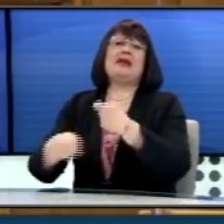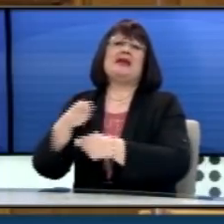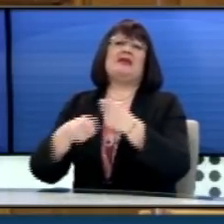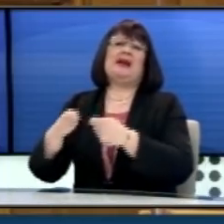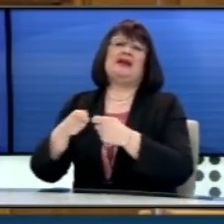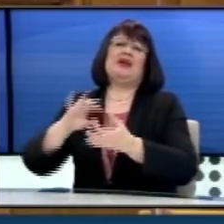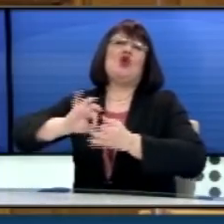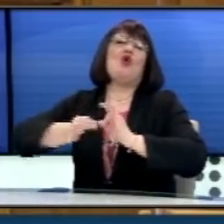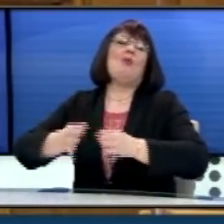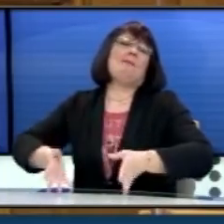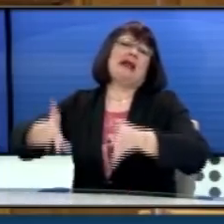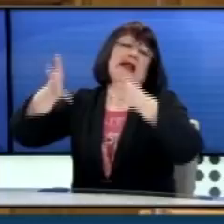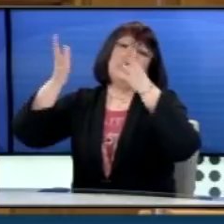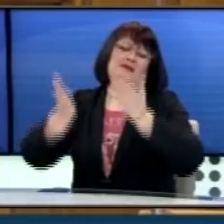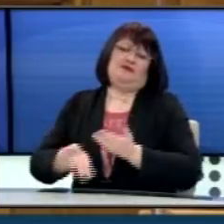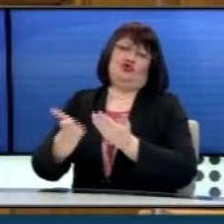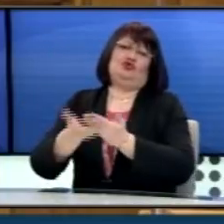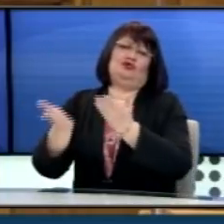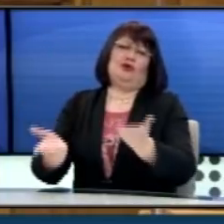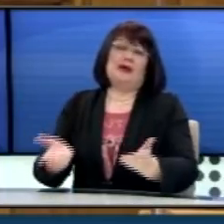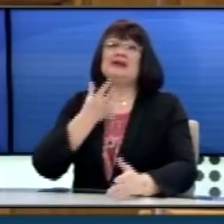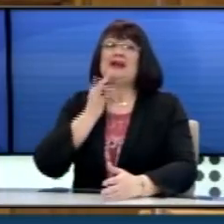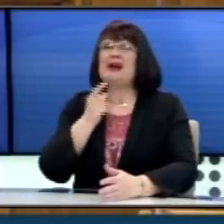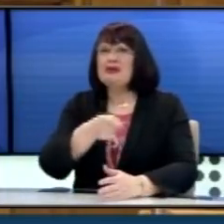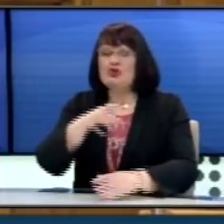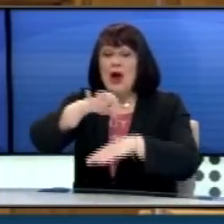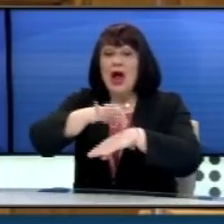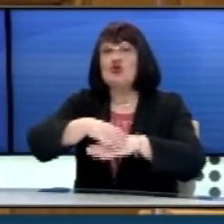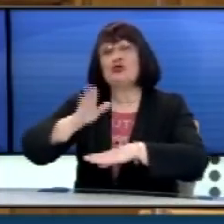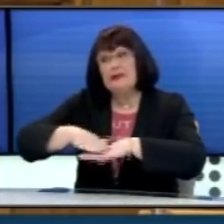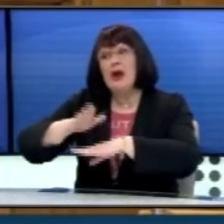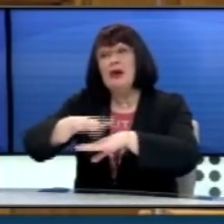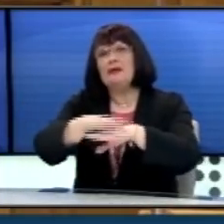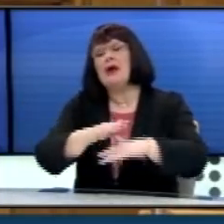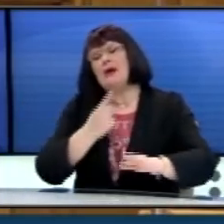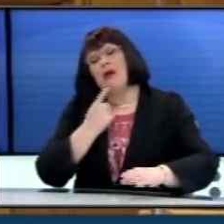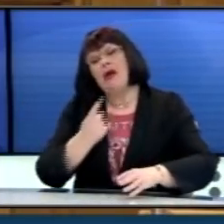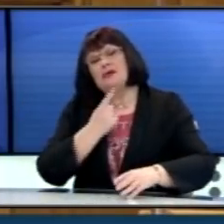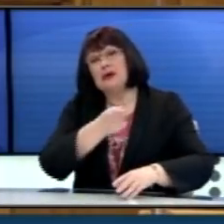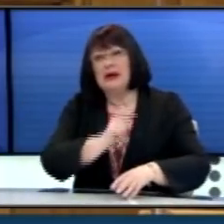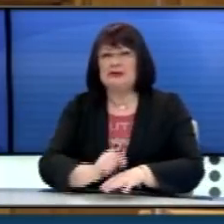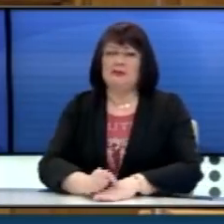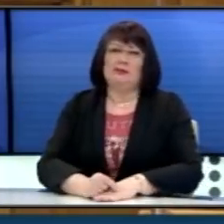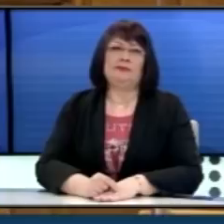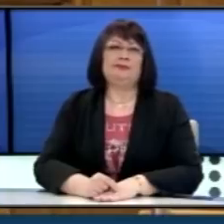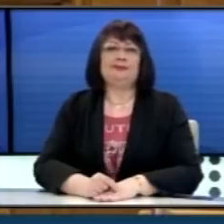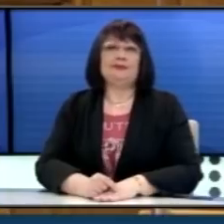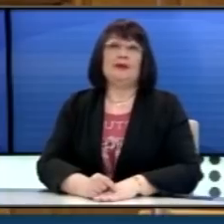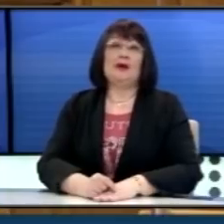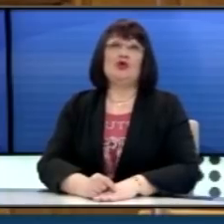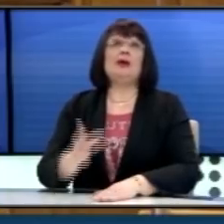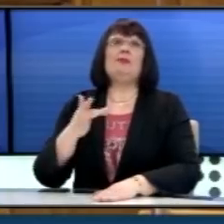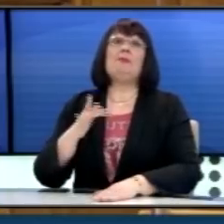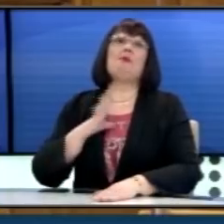επιχειρηματικών κολοσσών. Γι' αυτό ενοχοποιείτε τους αρρώστους, κυνηγάτε τους δίθεν